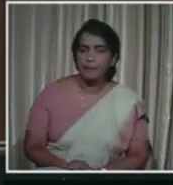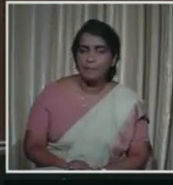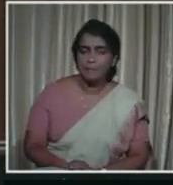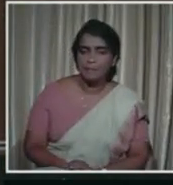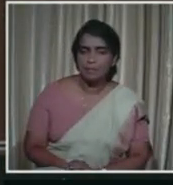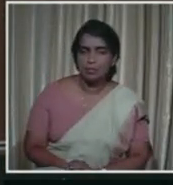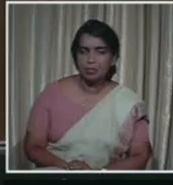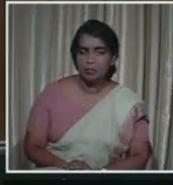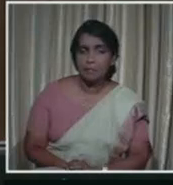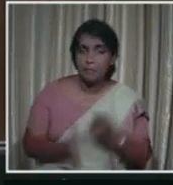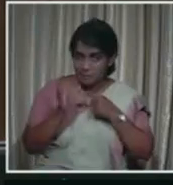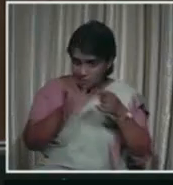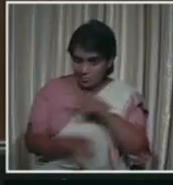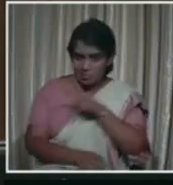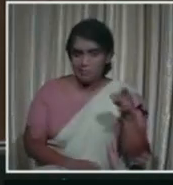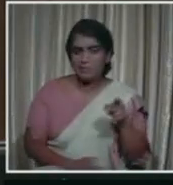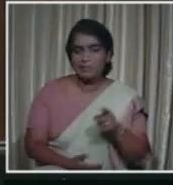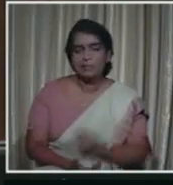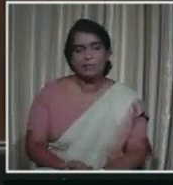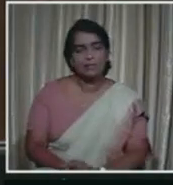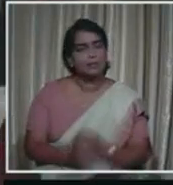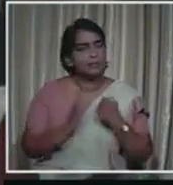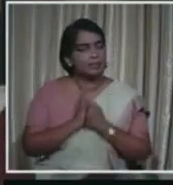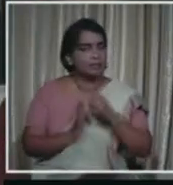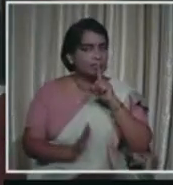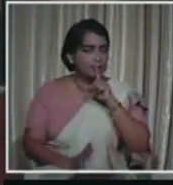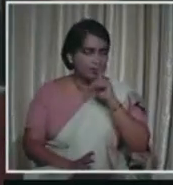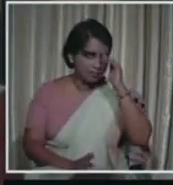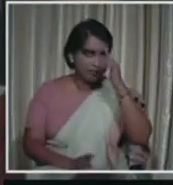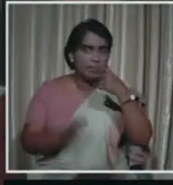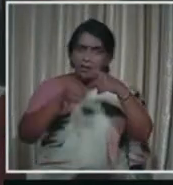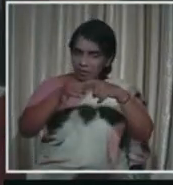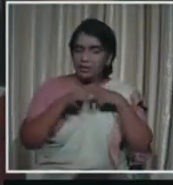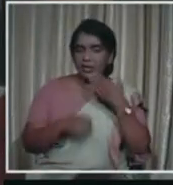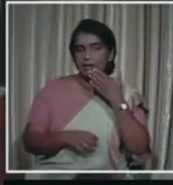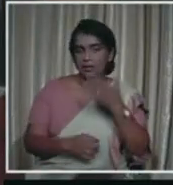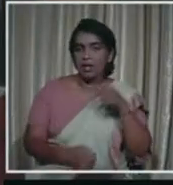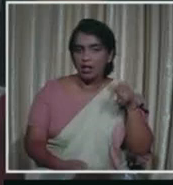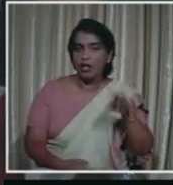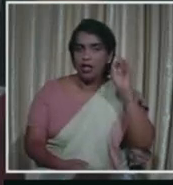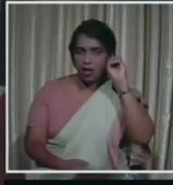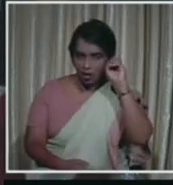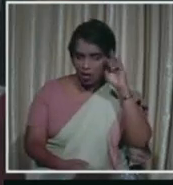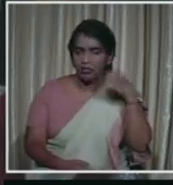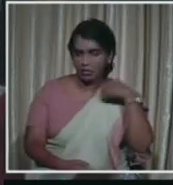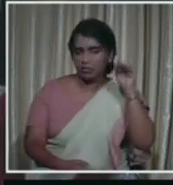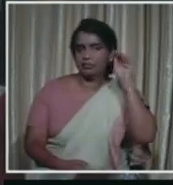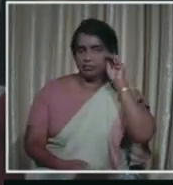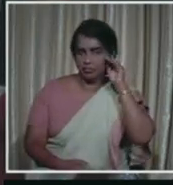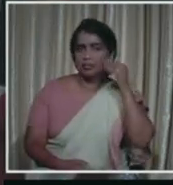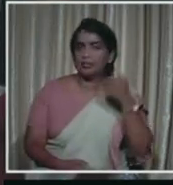oba tuma uttara denawada ගරු කතානායකතුමනි බොහොම ස්තුතියි ප්‍රශ්නේ ඇහුවට අද උදේ ඔක මට ආරංචියව